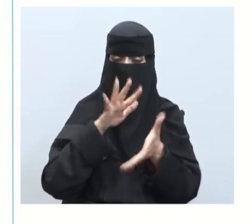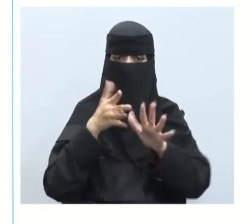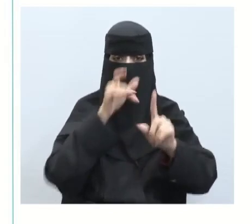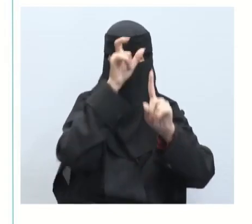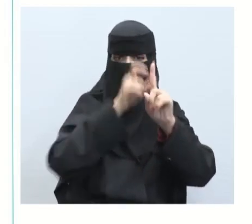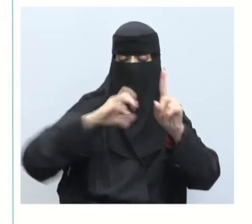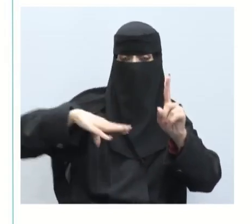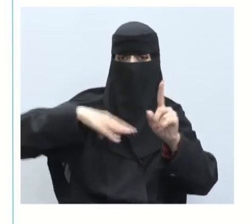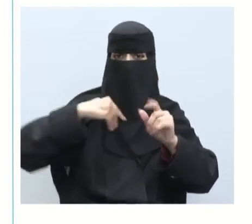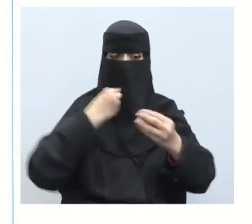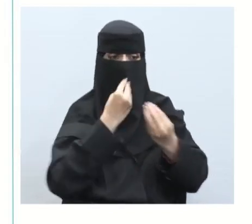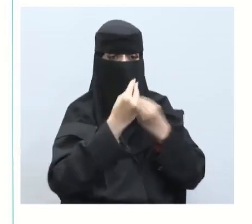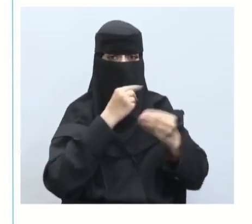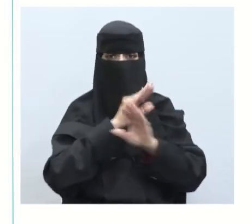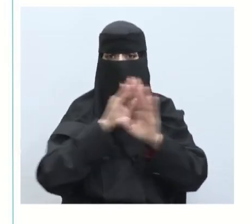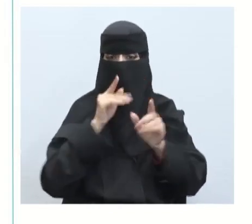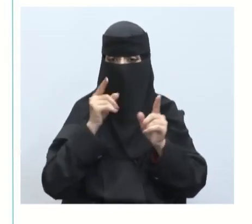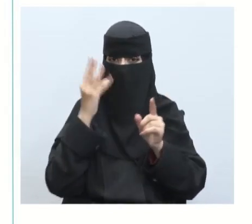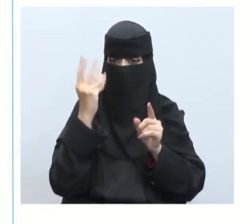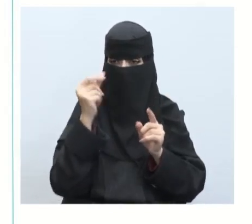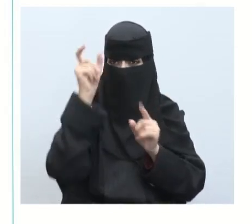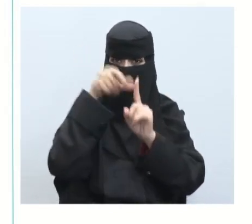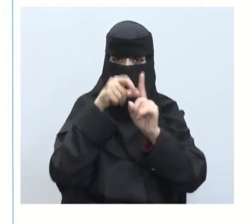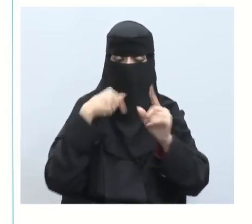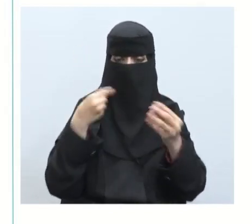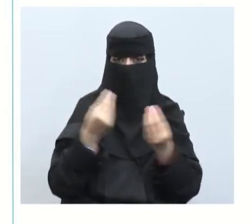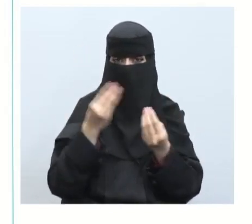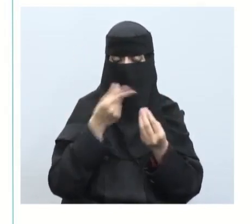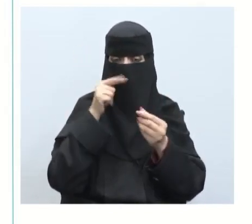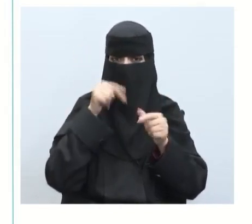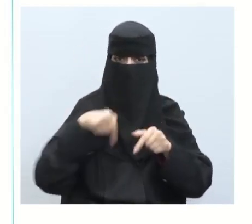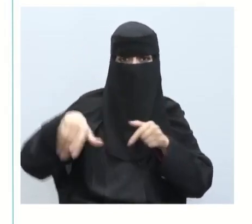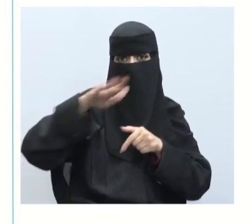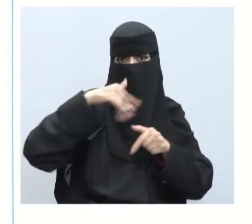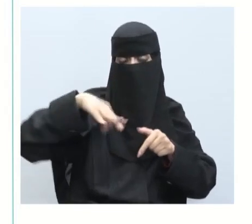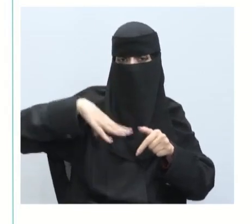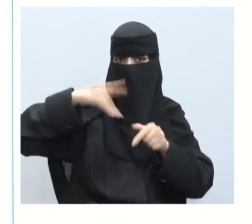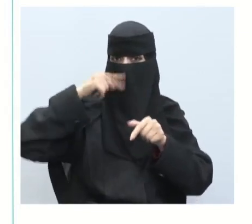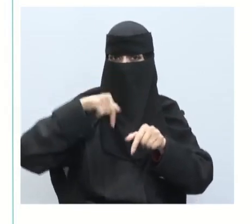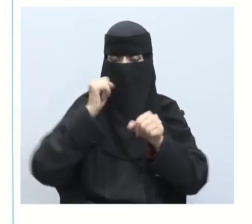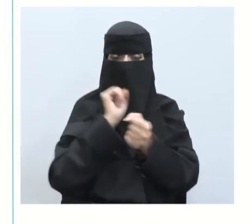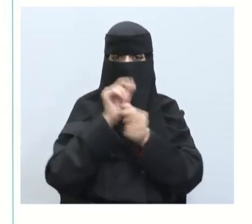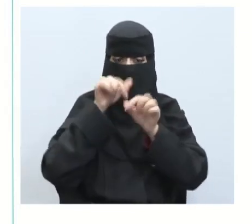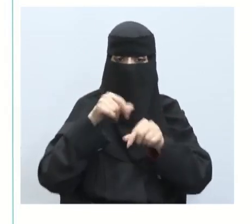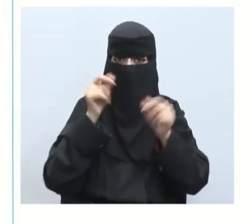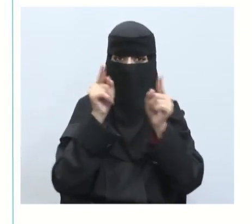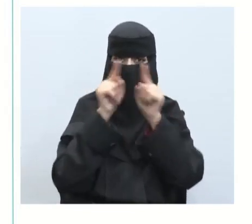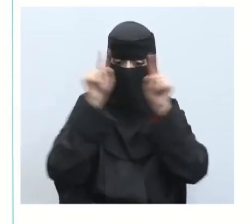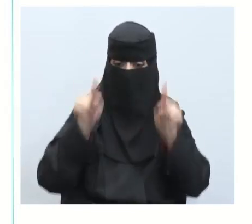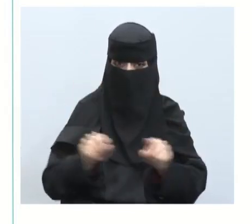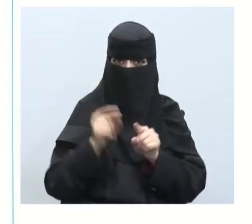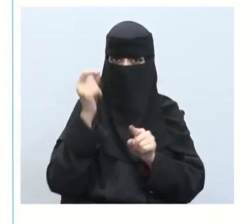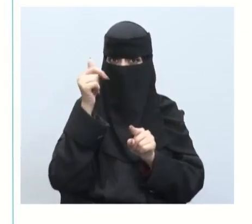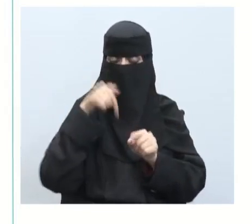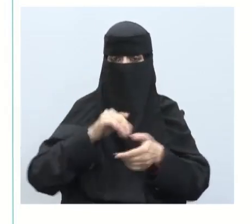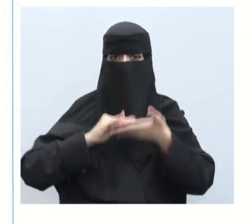المديرين يتعاملون حصرا مع عدد صغير من الموظفين ومع ذلك ينبغي لجميع المديرين ان يتقيدوا بميزانيات وان